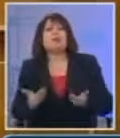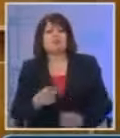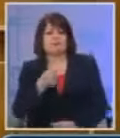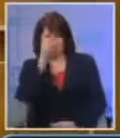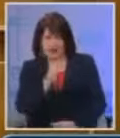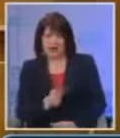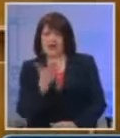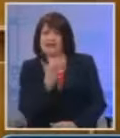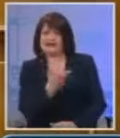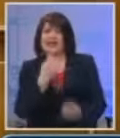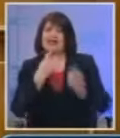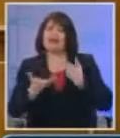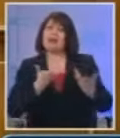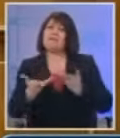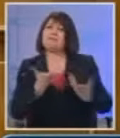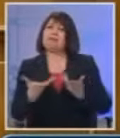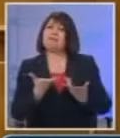Εσείς διαπραγματεύεστε